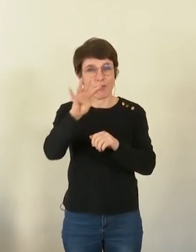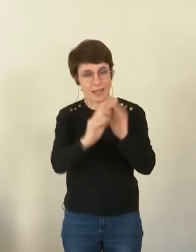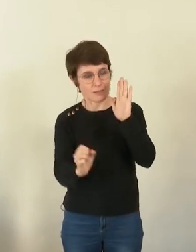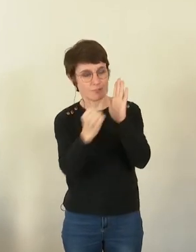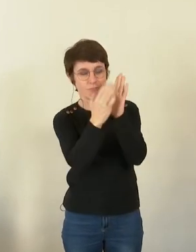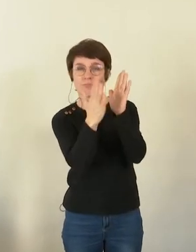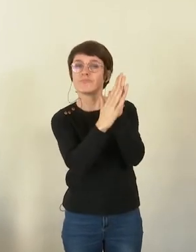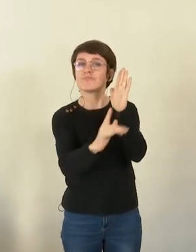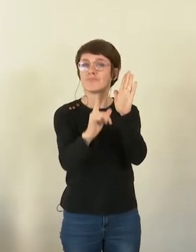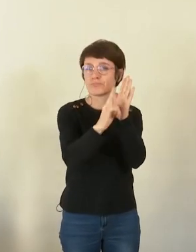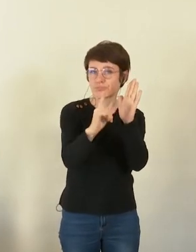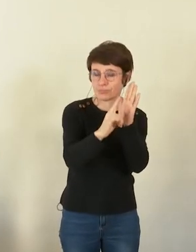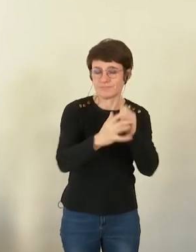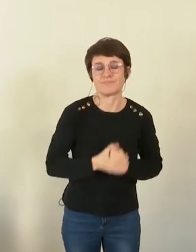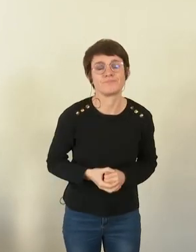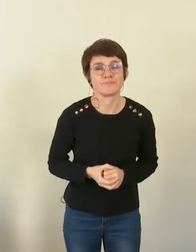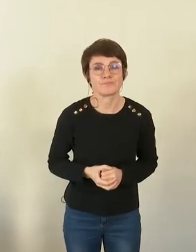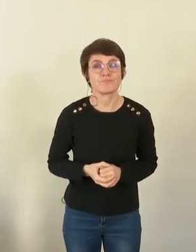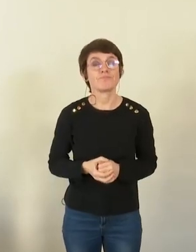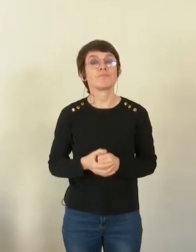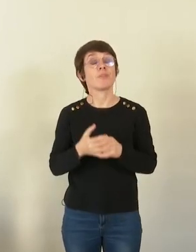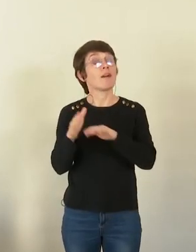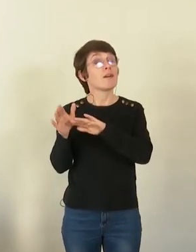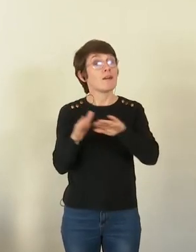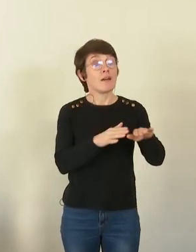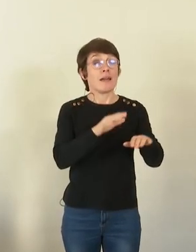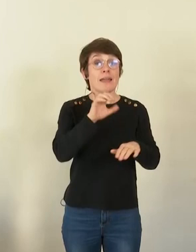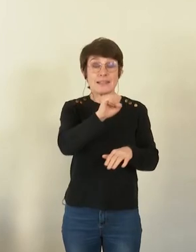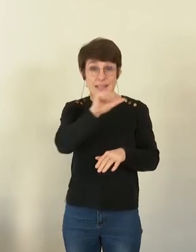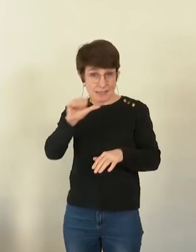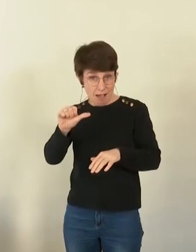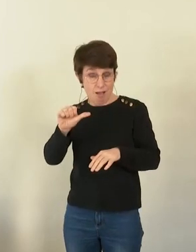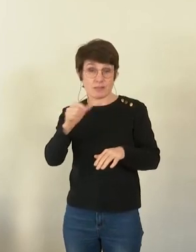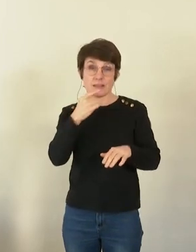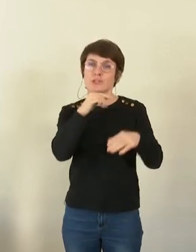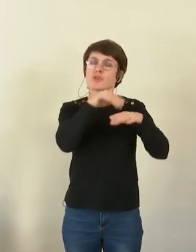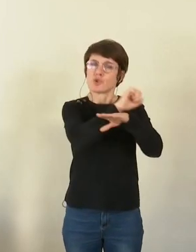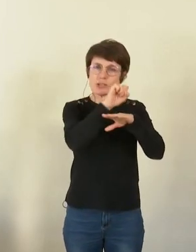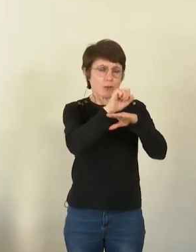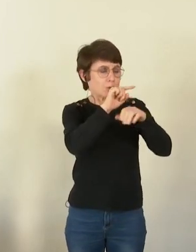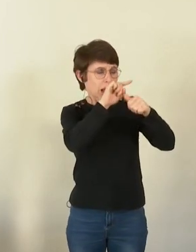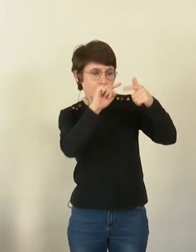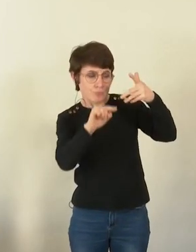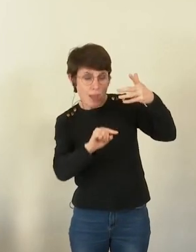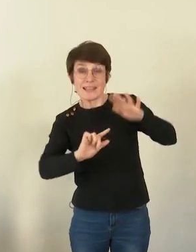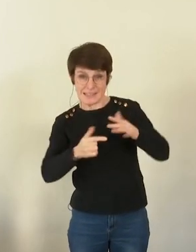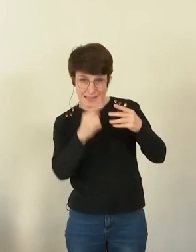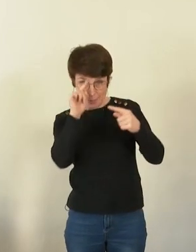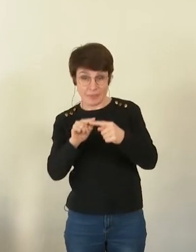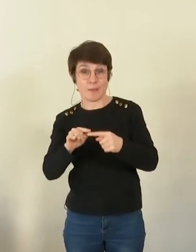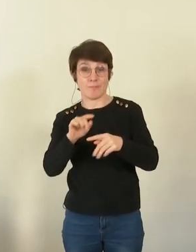croisa le principe de sécurité sociale alimentaire 7e range de laacq s'inscrit donc naturellement dans cette